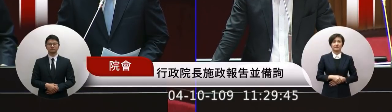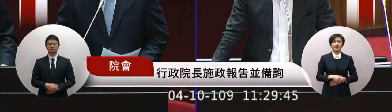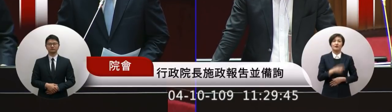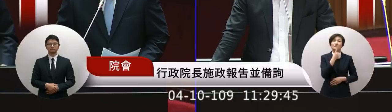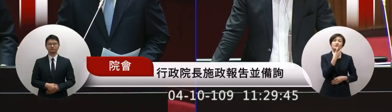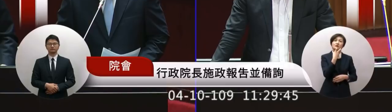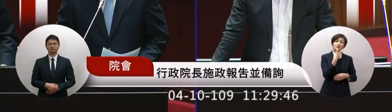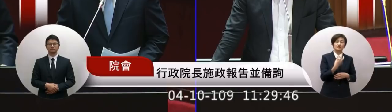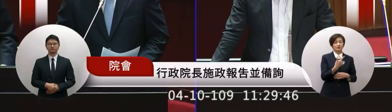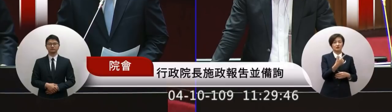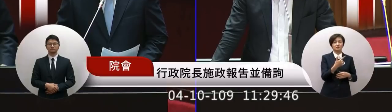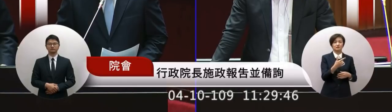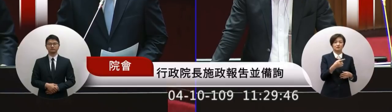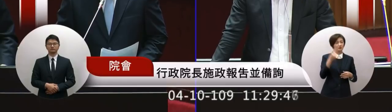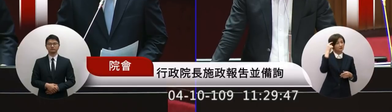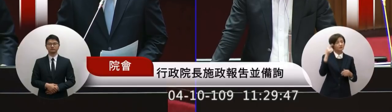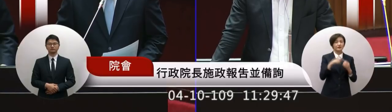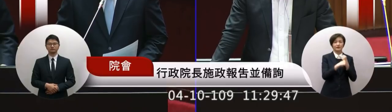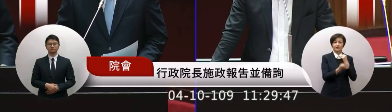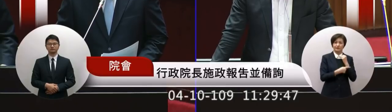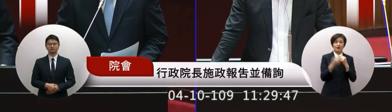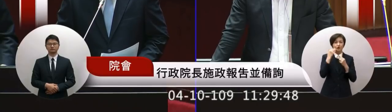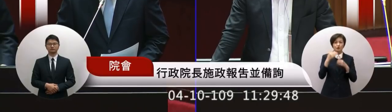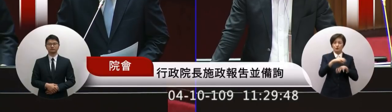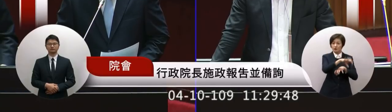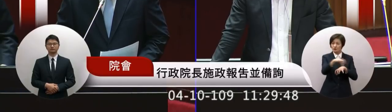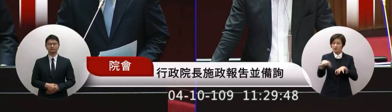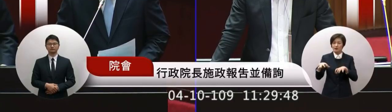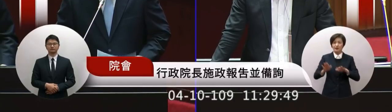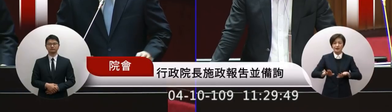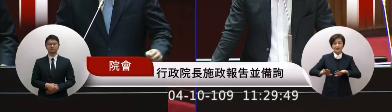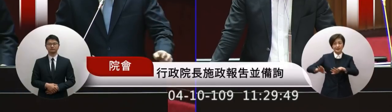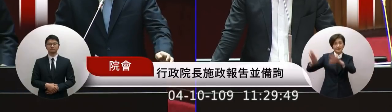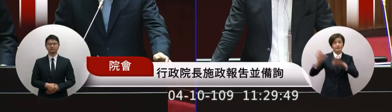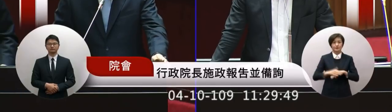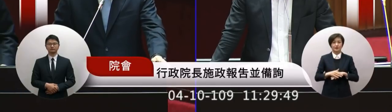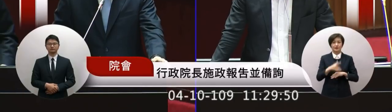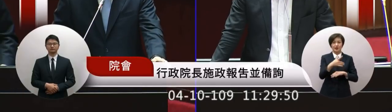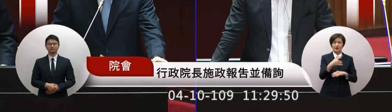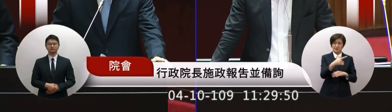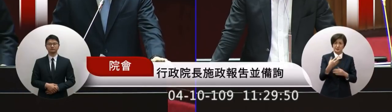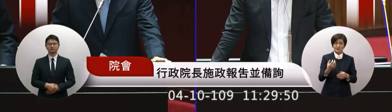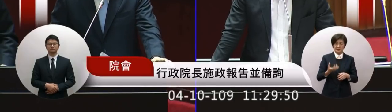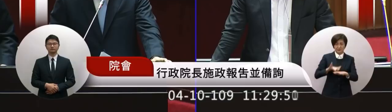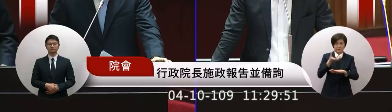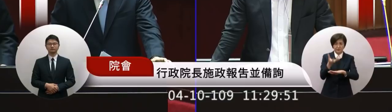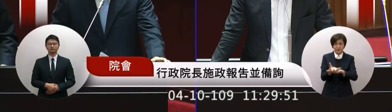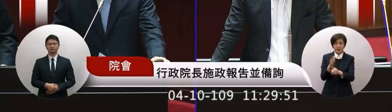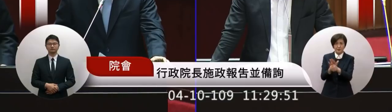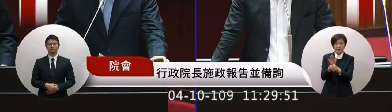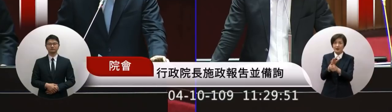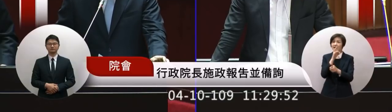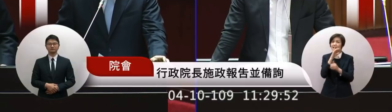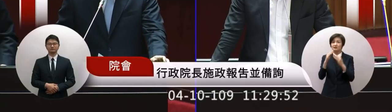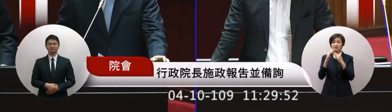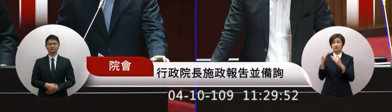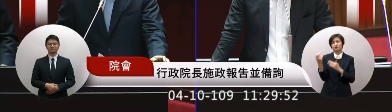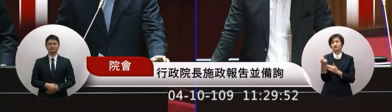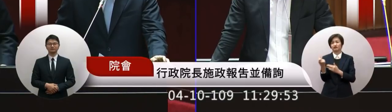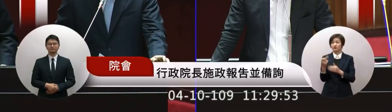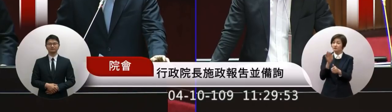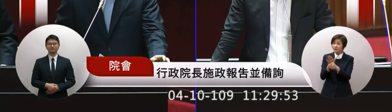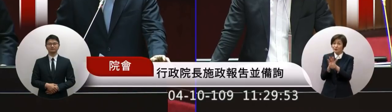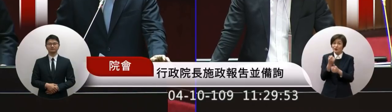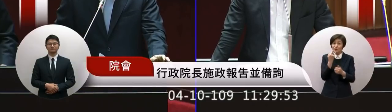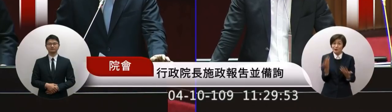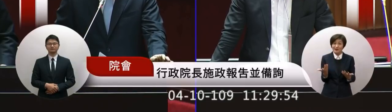域发展甲积极辅导的立场，敢会当凌驾道路，替功能不彰的台中市府甲斗相共一下，